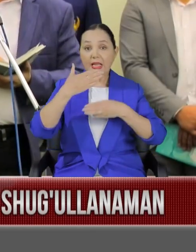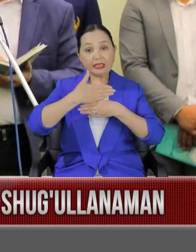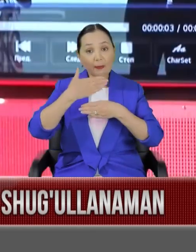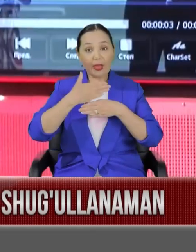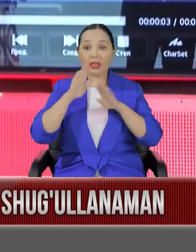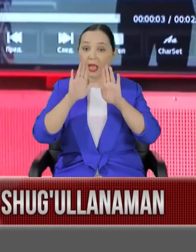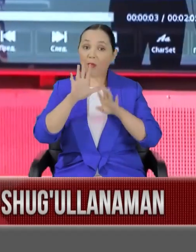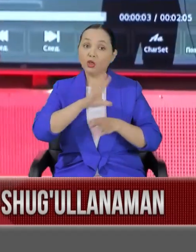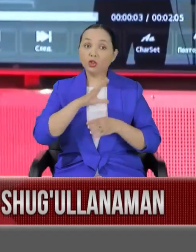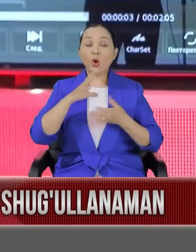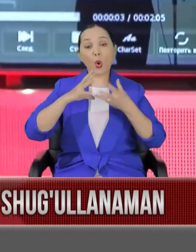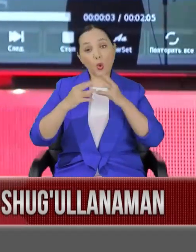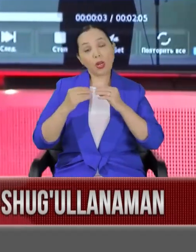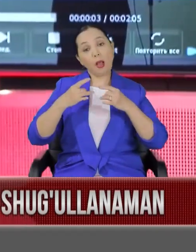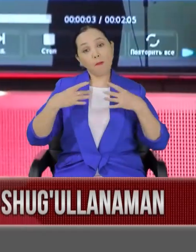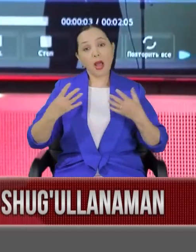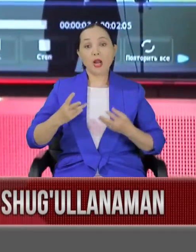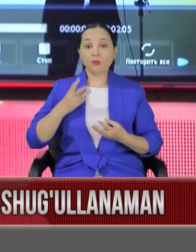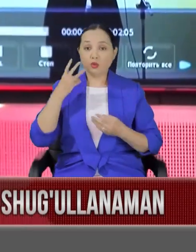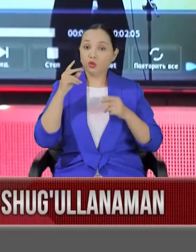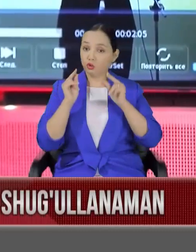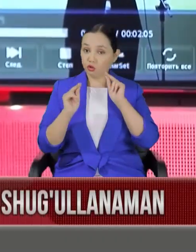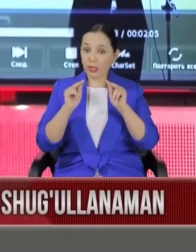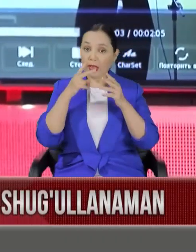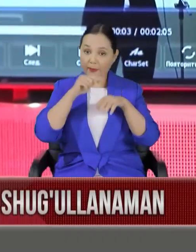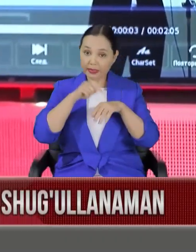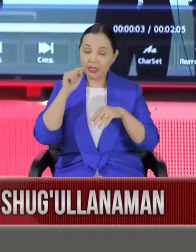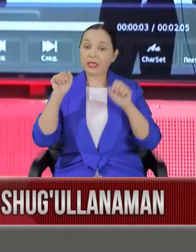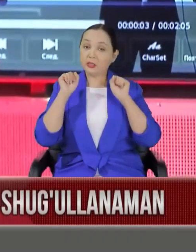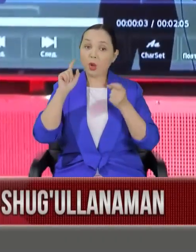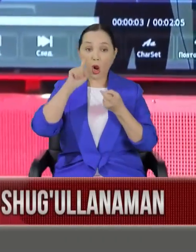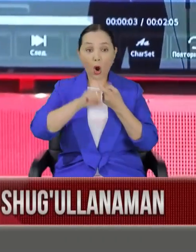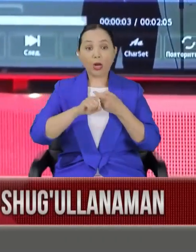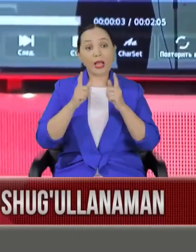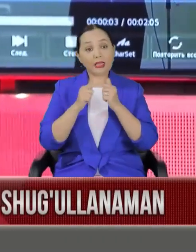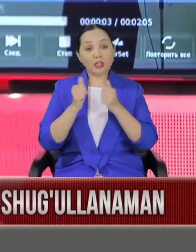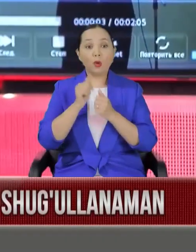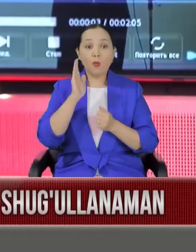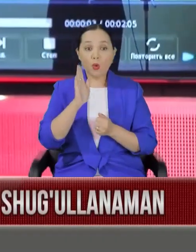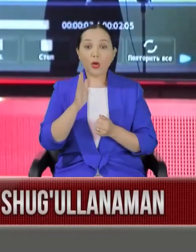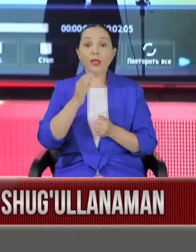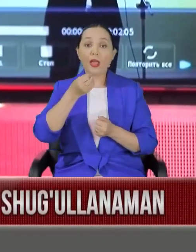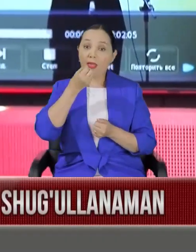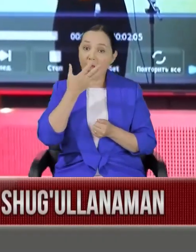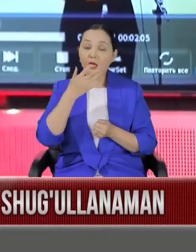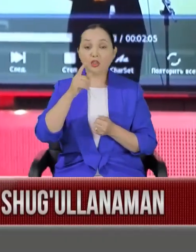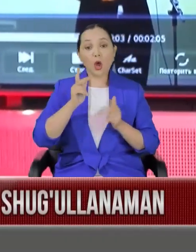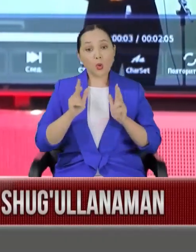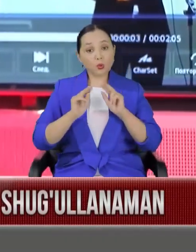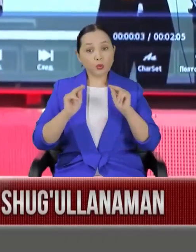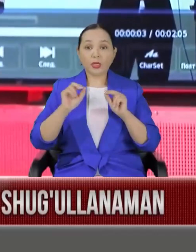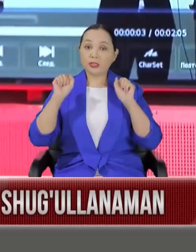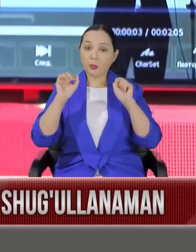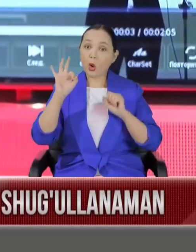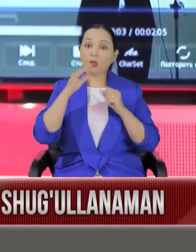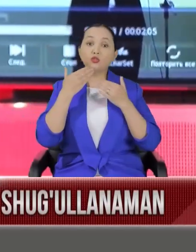spektakl namoyish etildi, xullas bayram shuhuhi chinakamiga sezildi. Sportga oid tashkilotda bo'lganimizga yarasha, ustozlardan sport